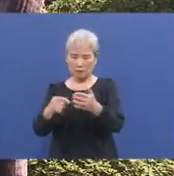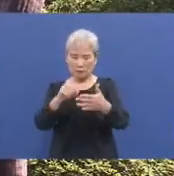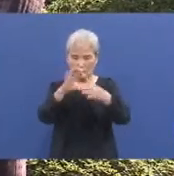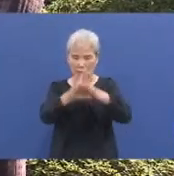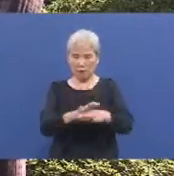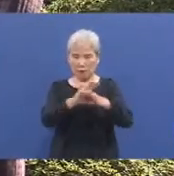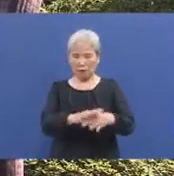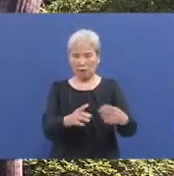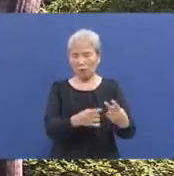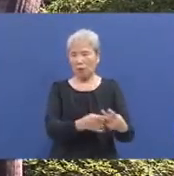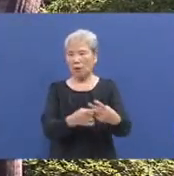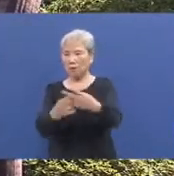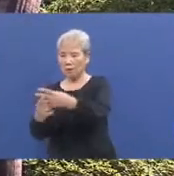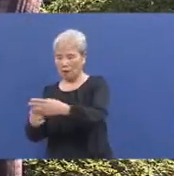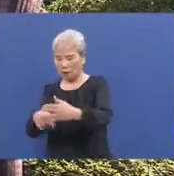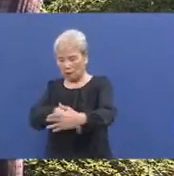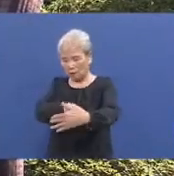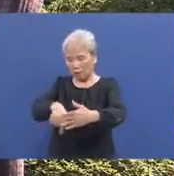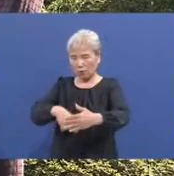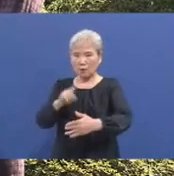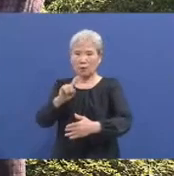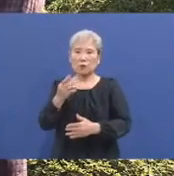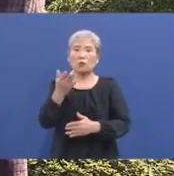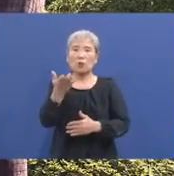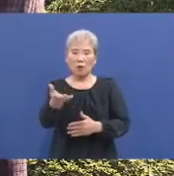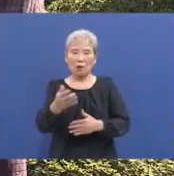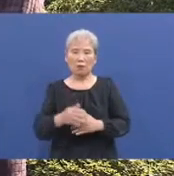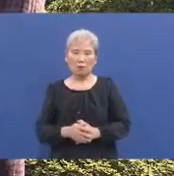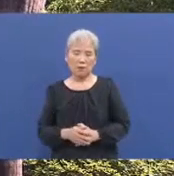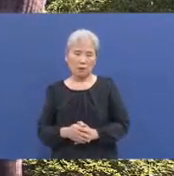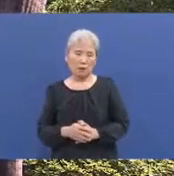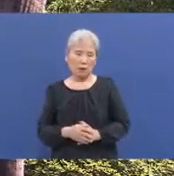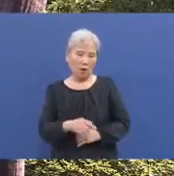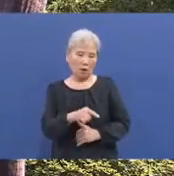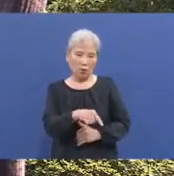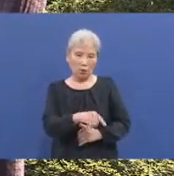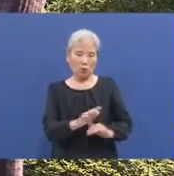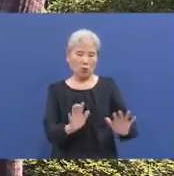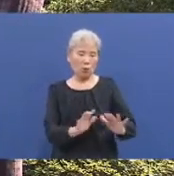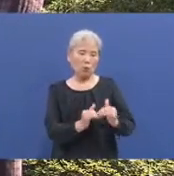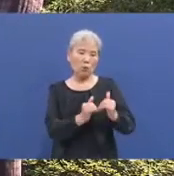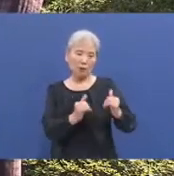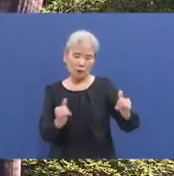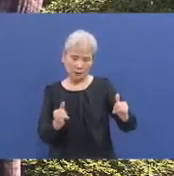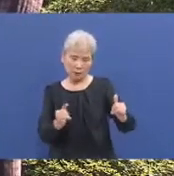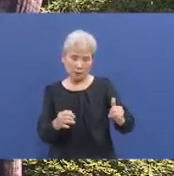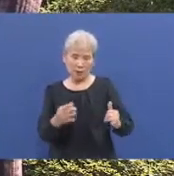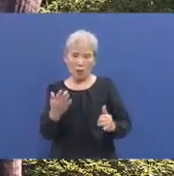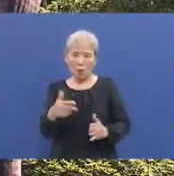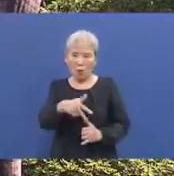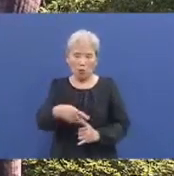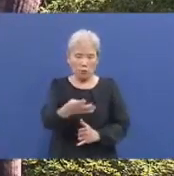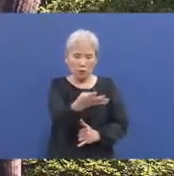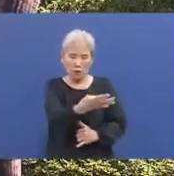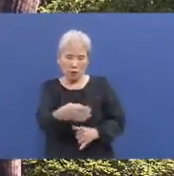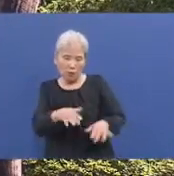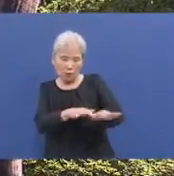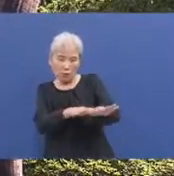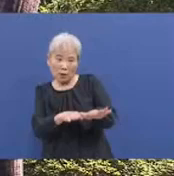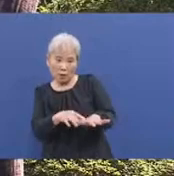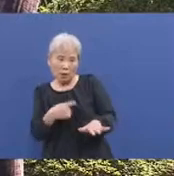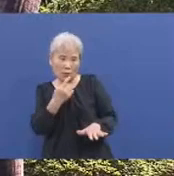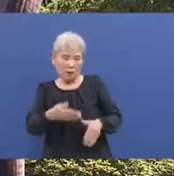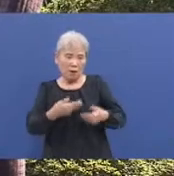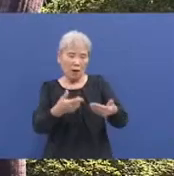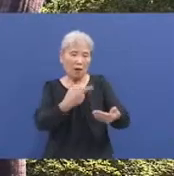いたそうなんですよ。 どんな手紙だったんですか。 ね、寺小屋の子供たちに保津川のいかだを見せたいっていう、そ